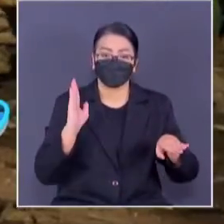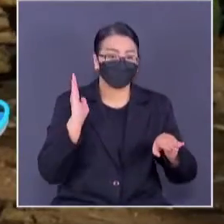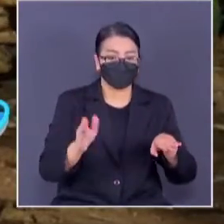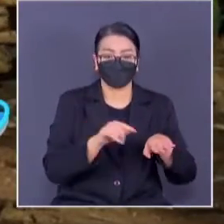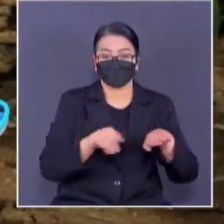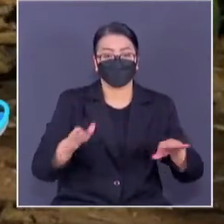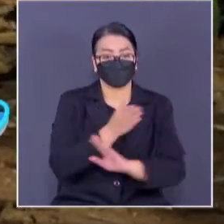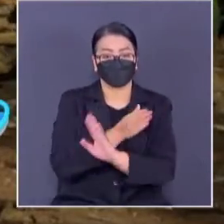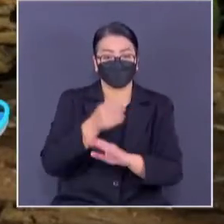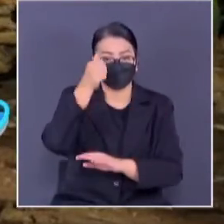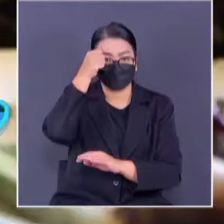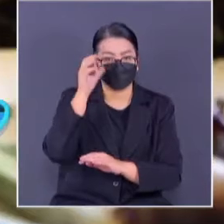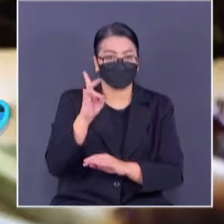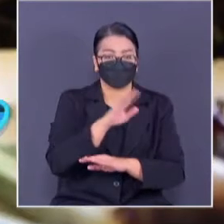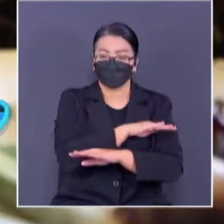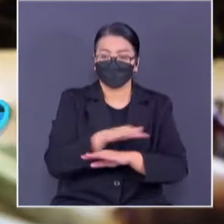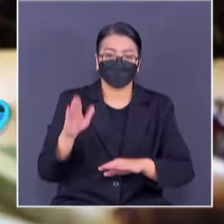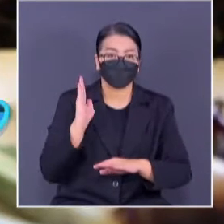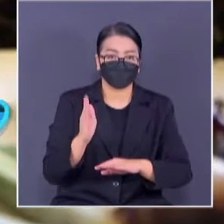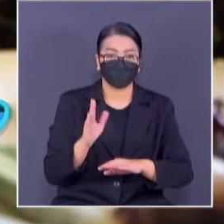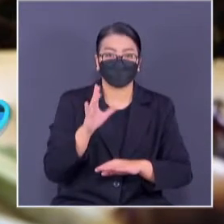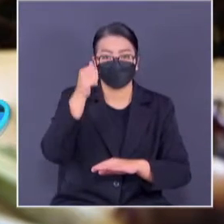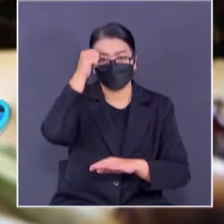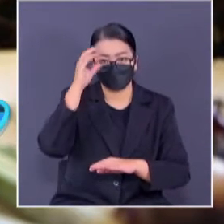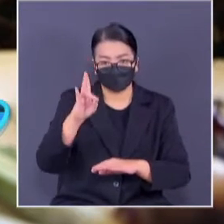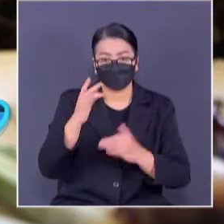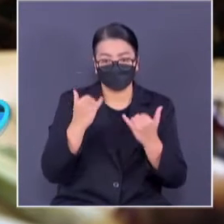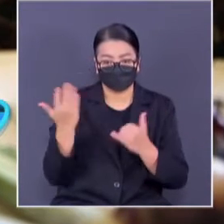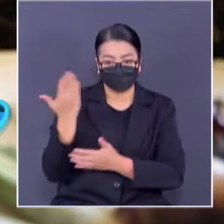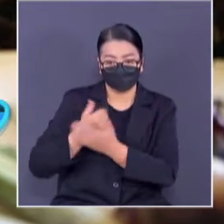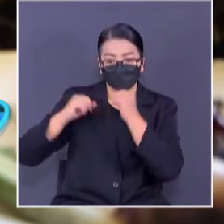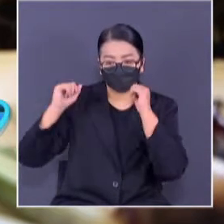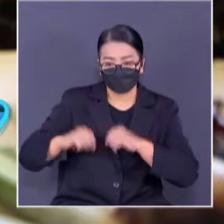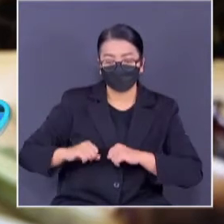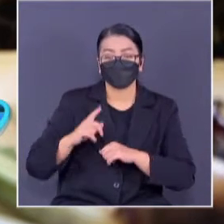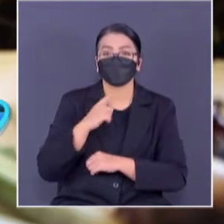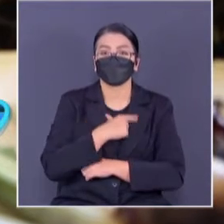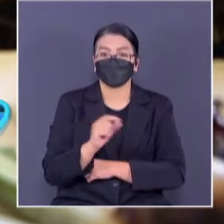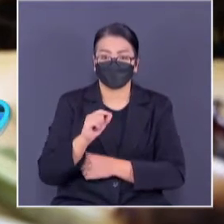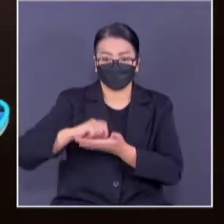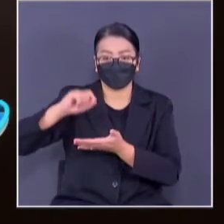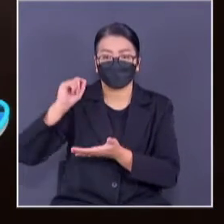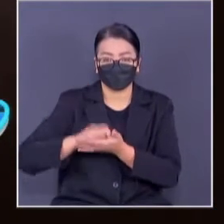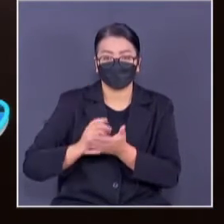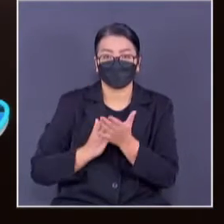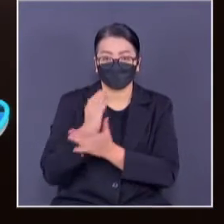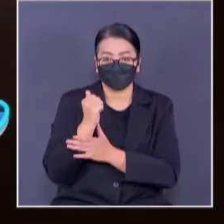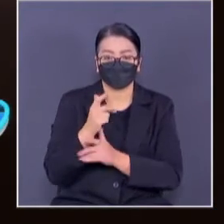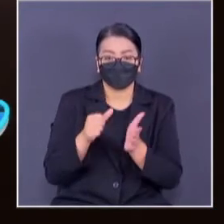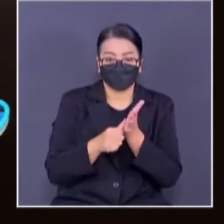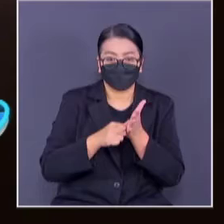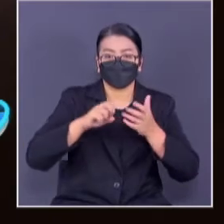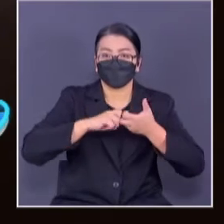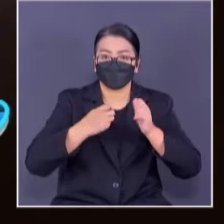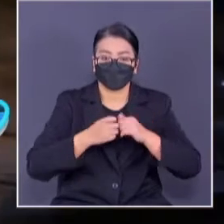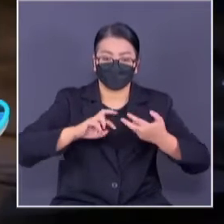องทั้งหมดภายใน7วันก็ถือว่าเมื่อวานนี้หลังจากที่ครม.มีมติเห็นชอบในการดำเนินการเดินหน้าแก้ไขปัญห